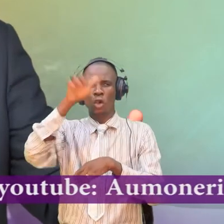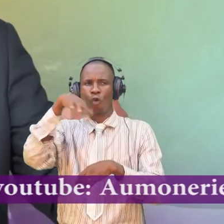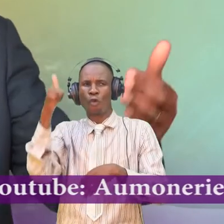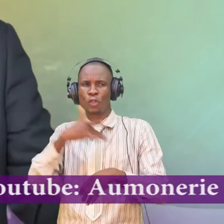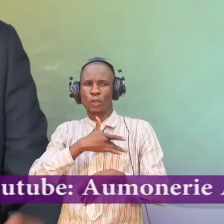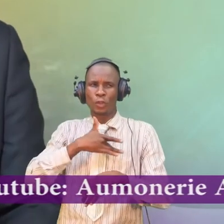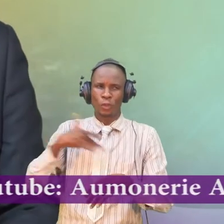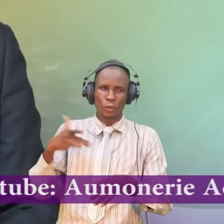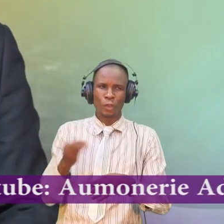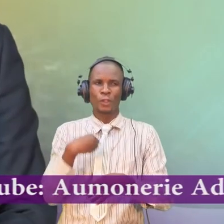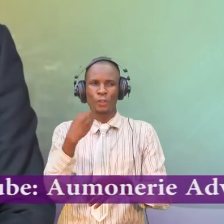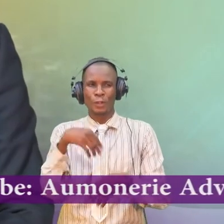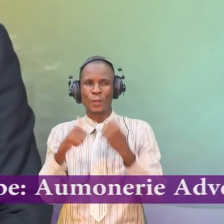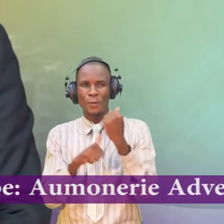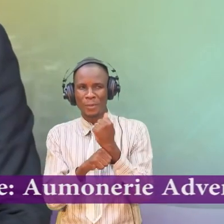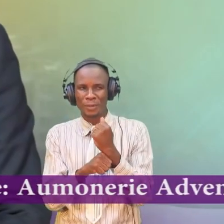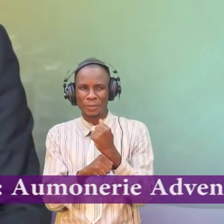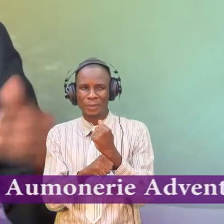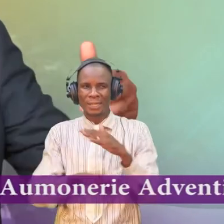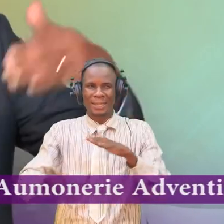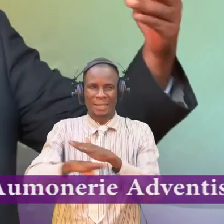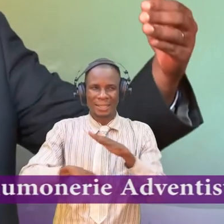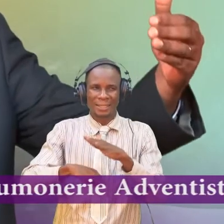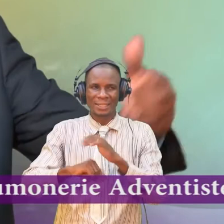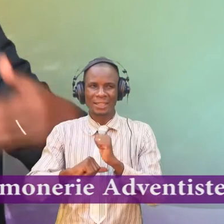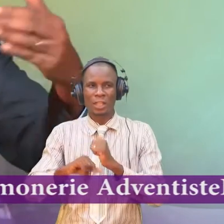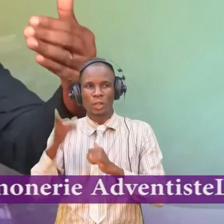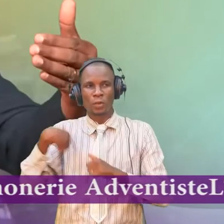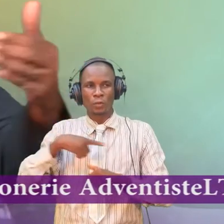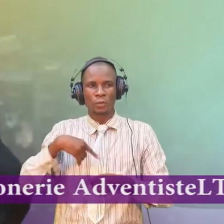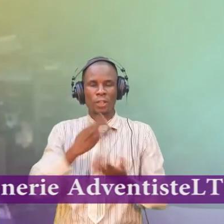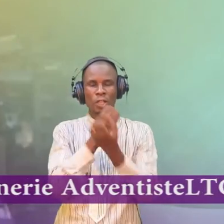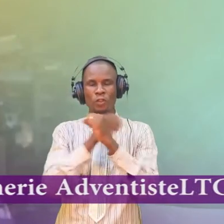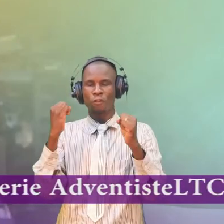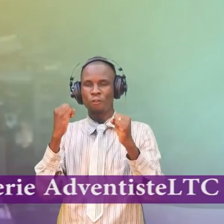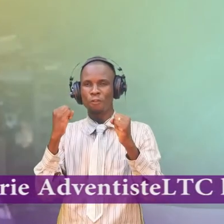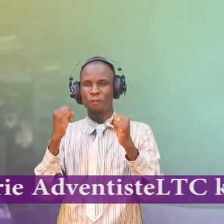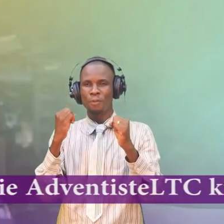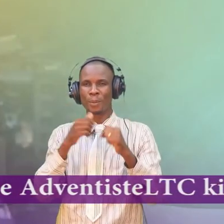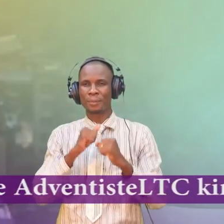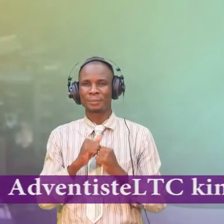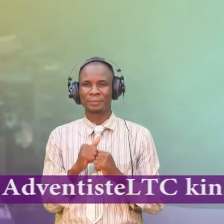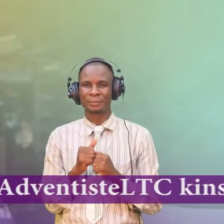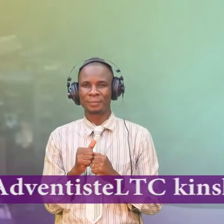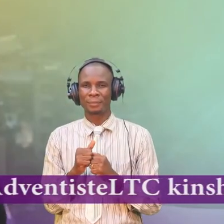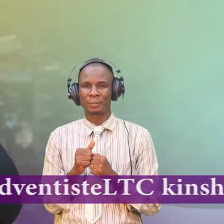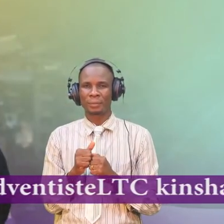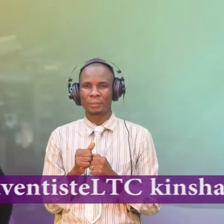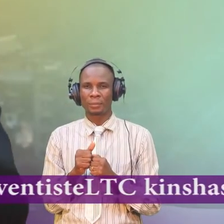nini? Kwa nini hii wokovu inapatikana kwa mwana kondoo? Kwa nini kwa Yesu Kristo